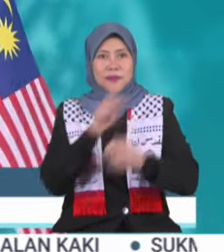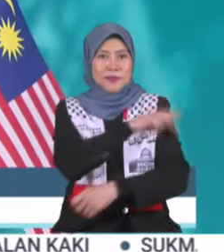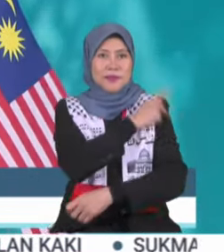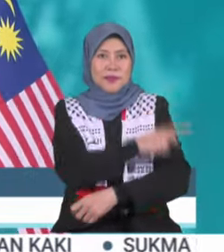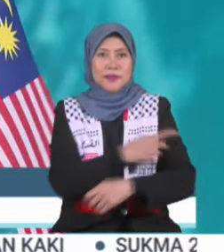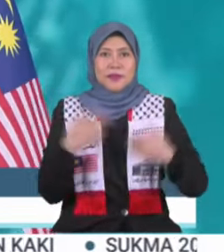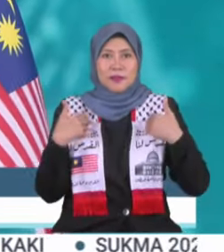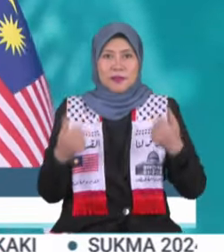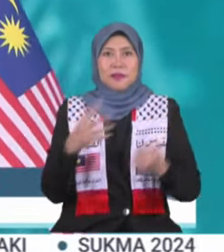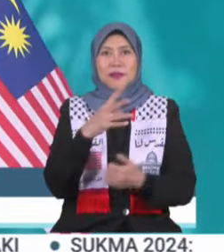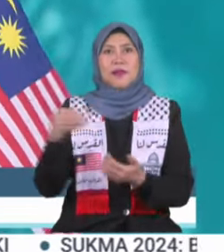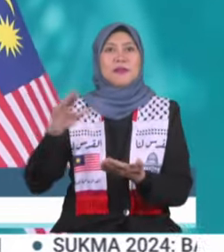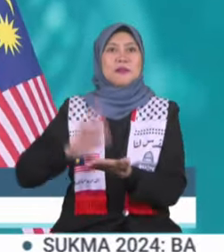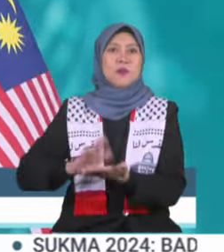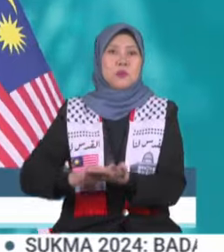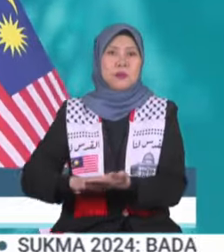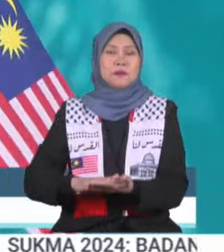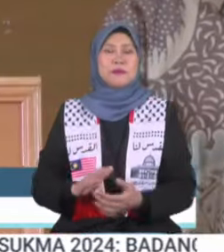kesihatan dan sekolah.